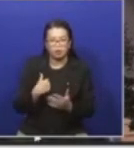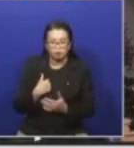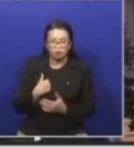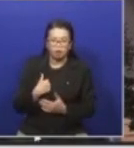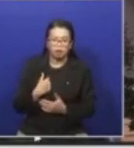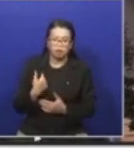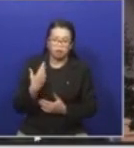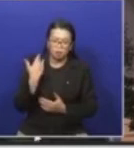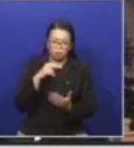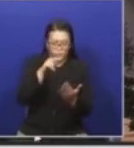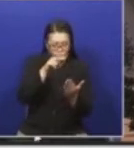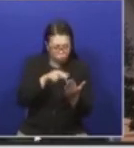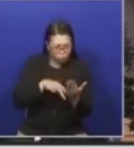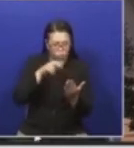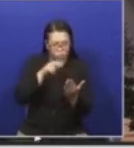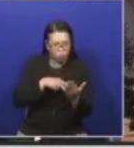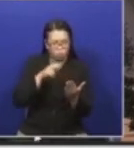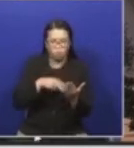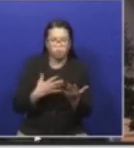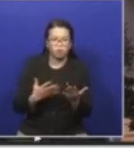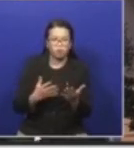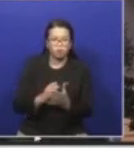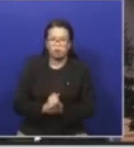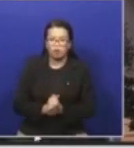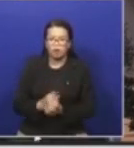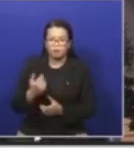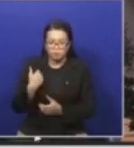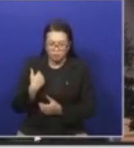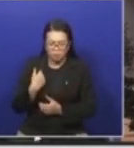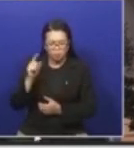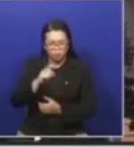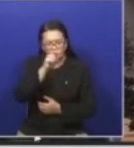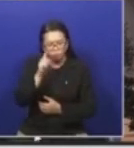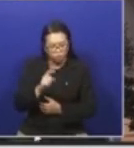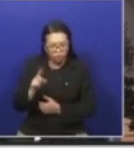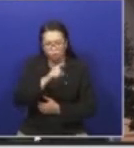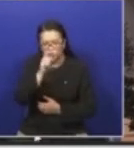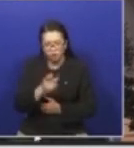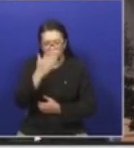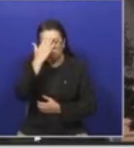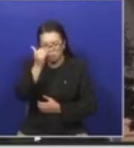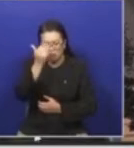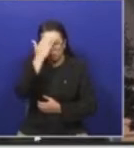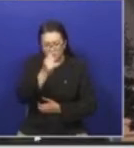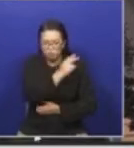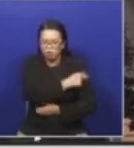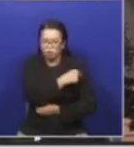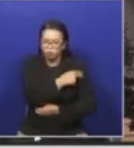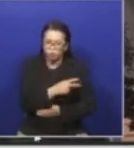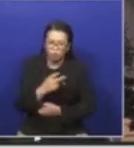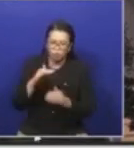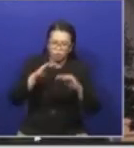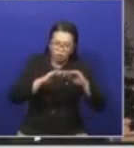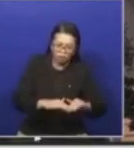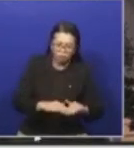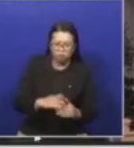กที่ได้อภิปรายในสภาแห่งนี้เนี่ยมีแต่ข้อท้วงติงมีแต่ข้อสงสัยทำไมสาธารณสุขไปตัดเขาทำไมโรงเรียน